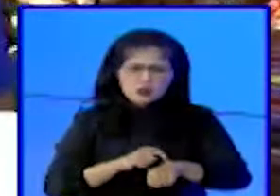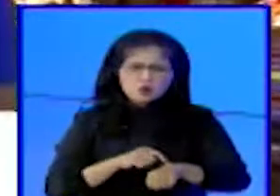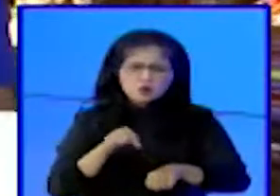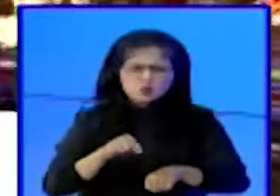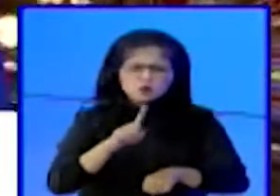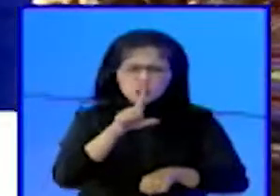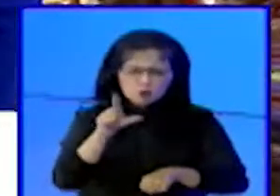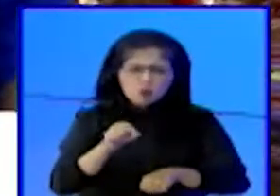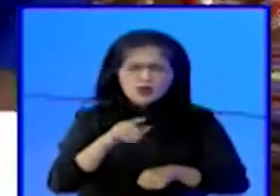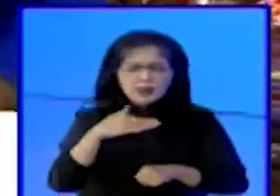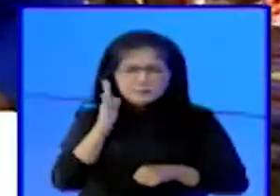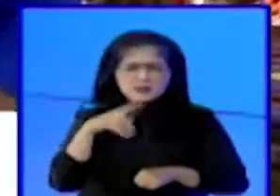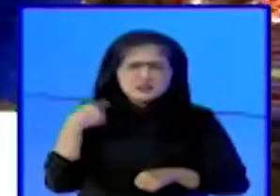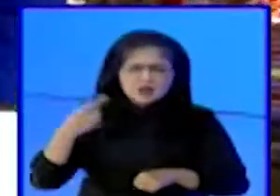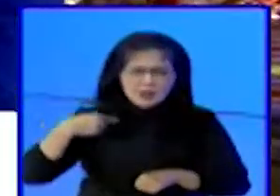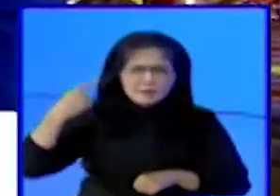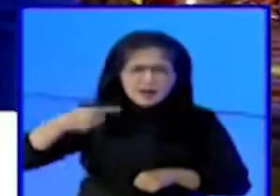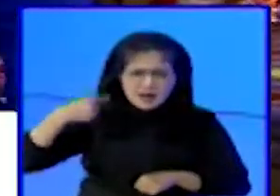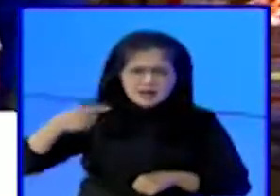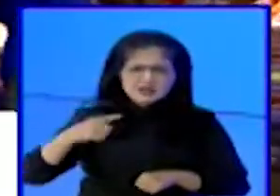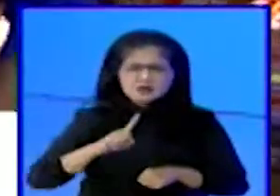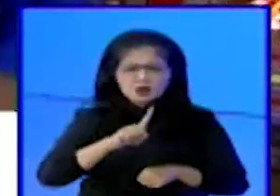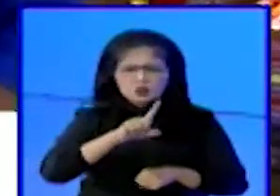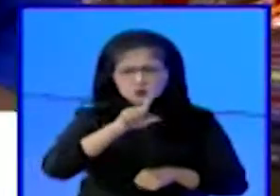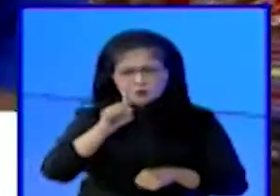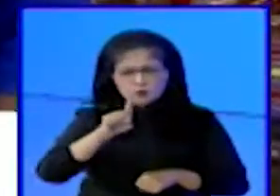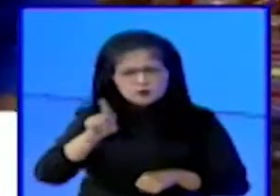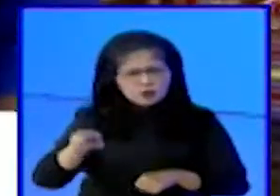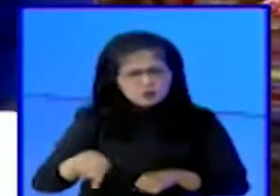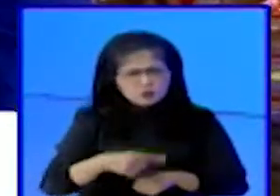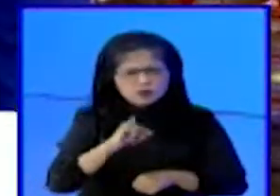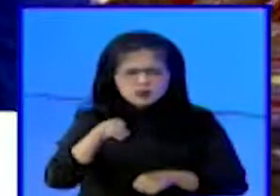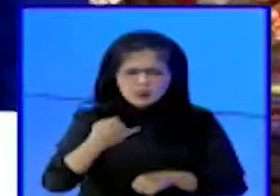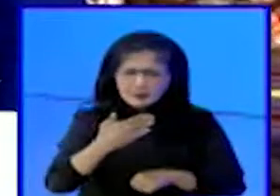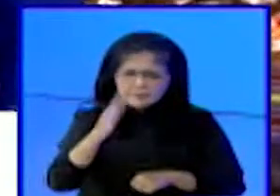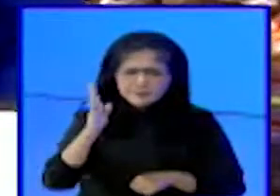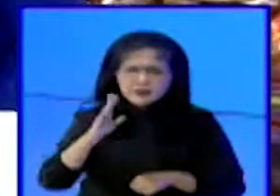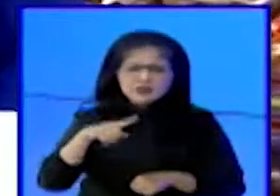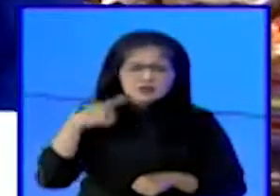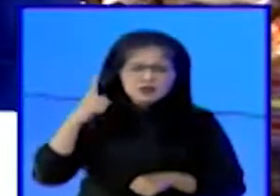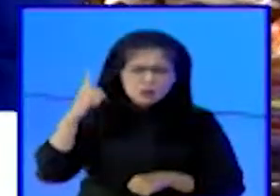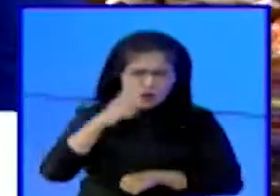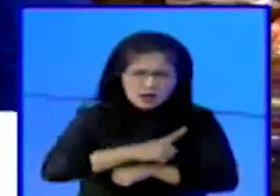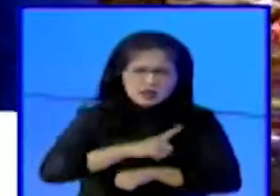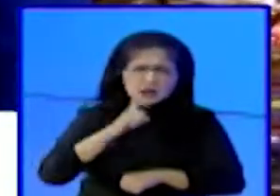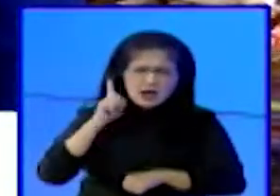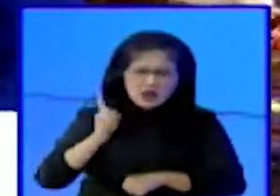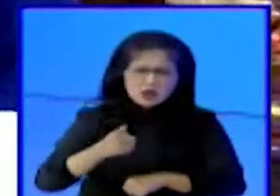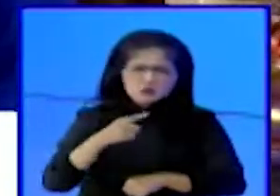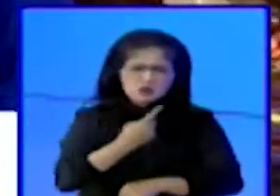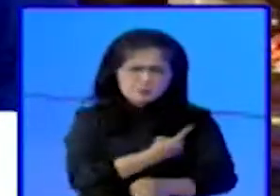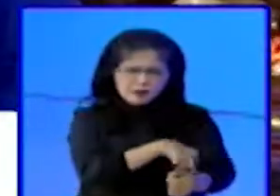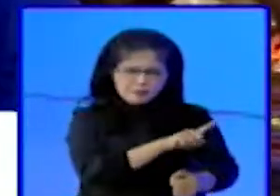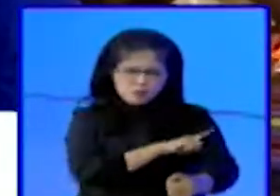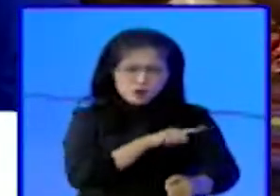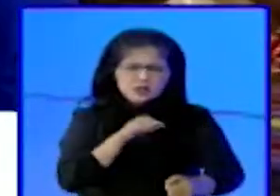setiap hari hingga berjam-jam lamanya untuk bisa menyelesaikan satu kain tenun. Dan butuh keahlian yang sangat-sangat luar biasa tinggi